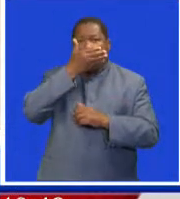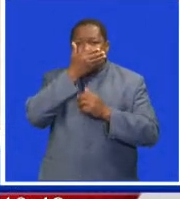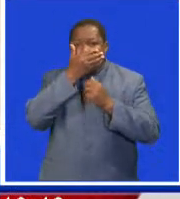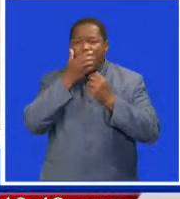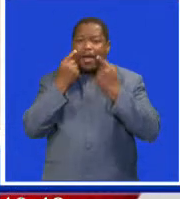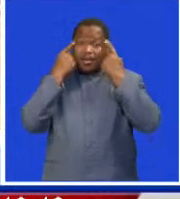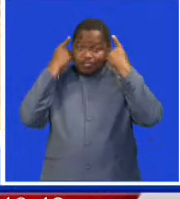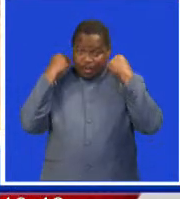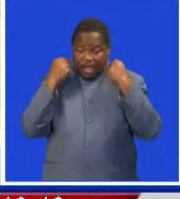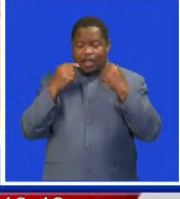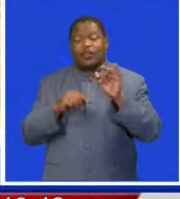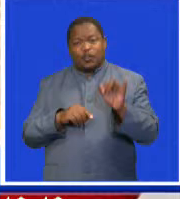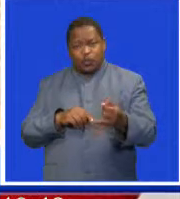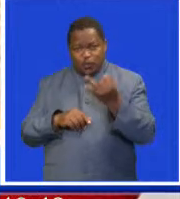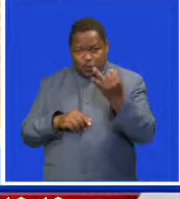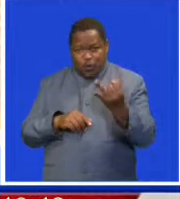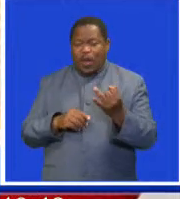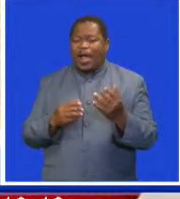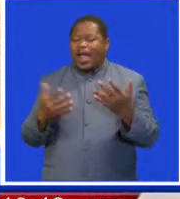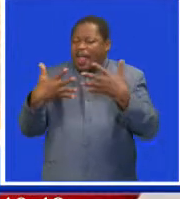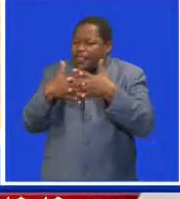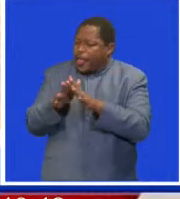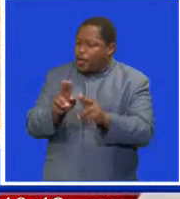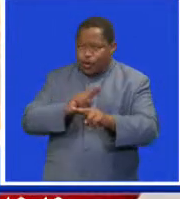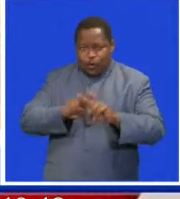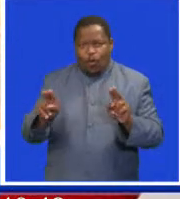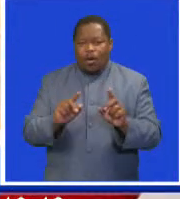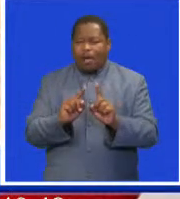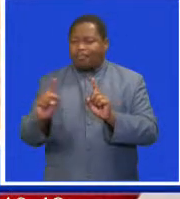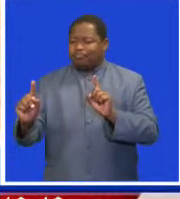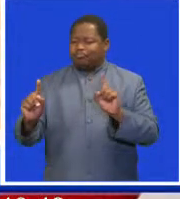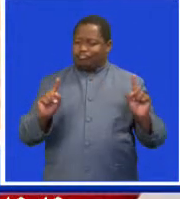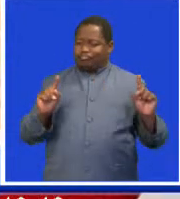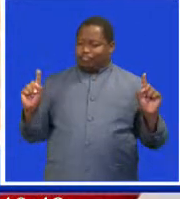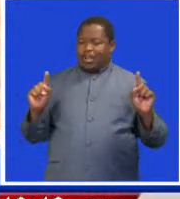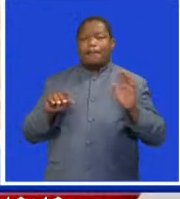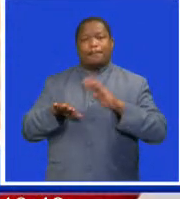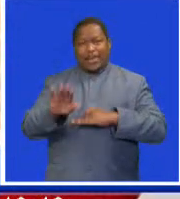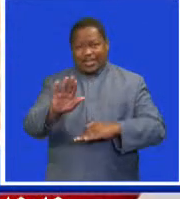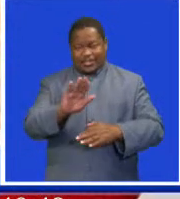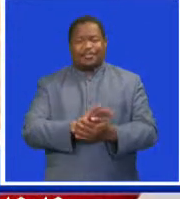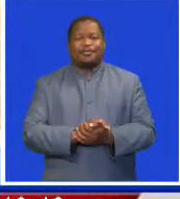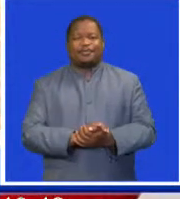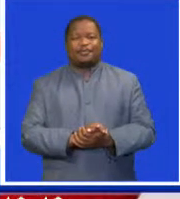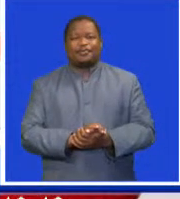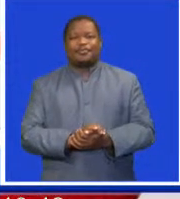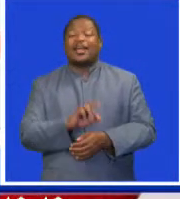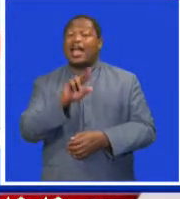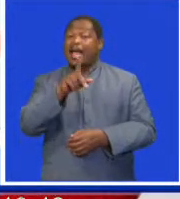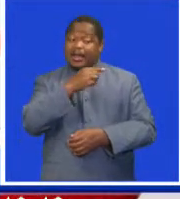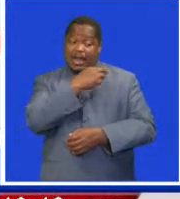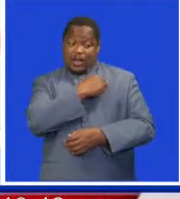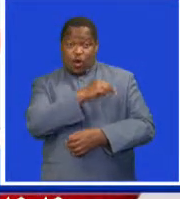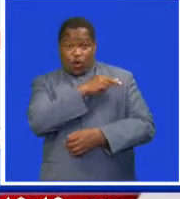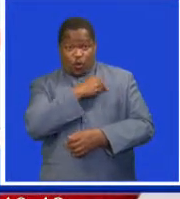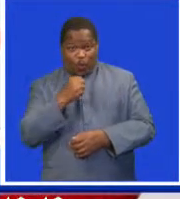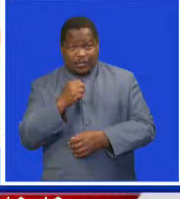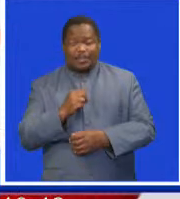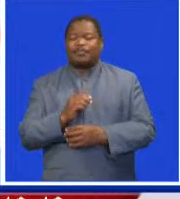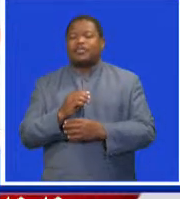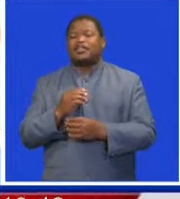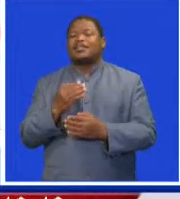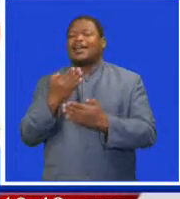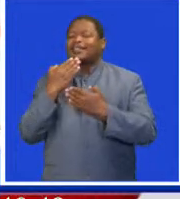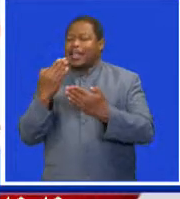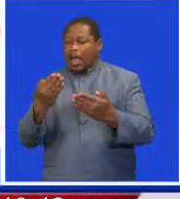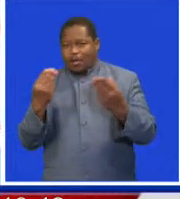social distance leli bandla lendlulisa kubonga kuwo onke emaswati kubabambisa basachubeka ngemisebenti